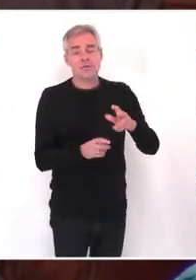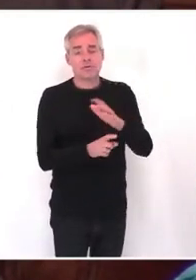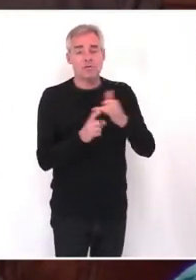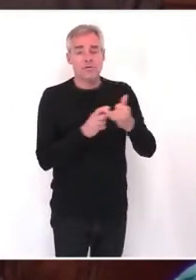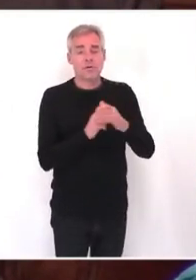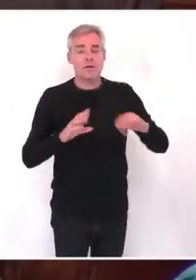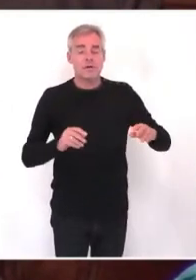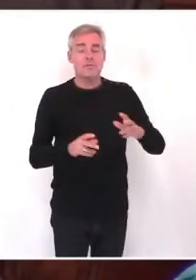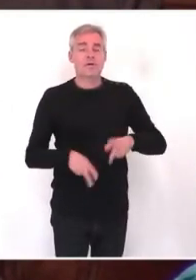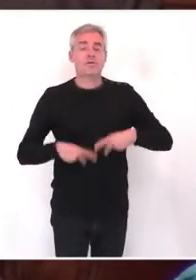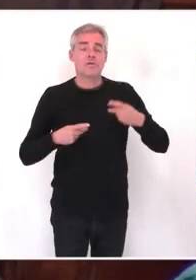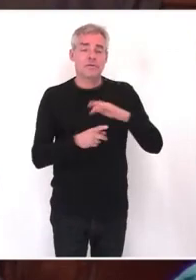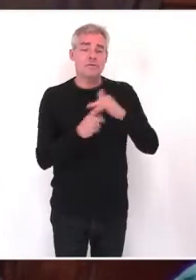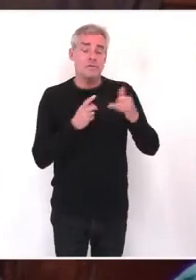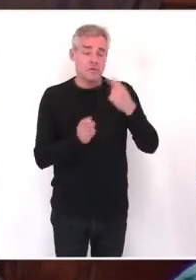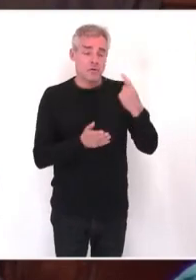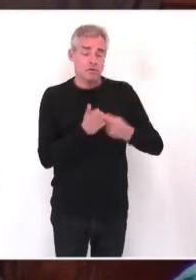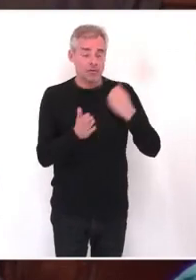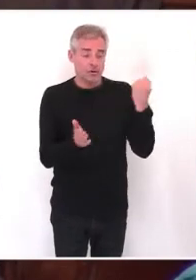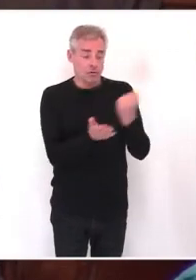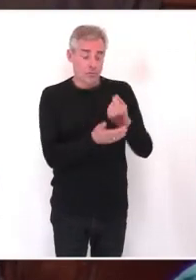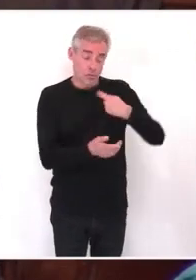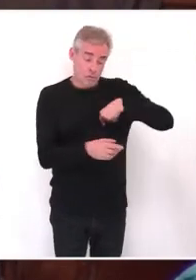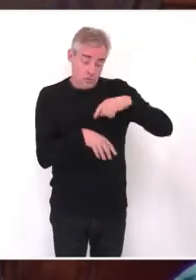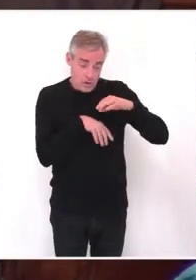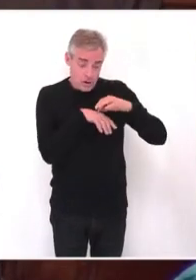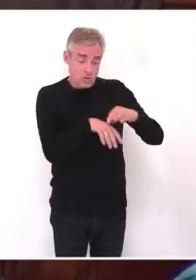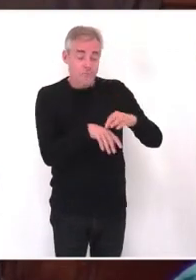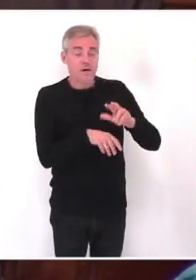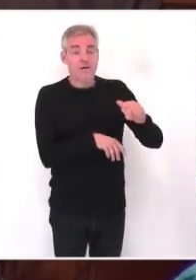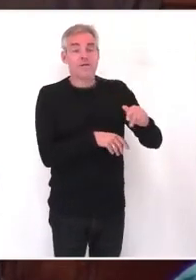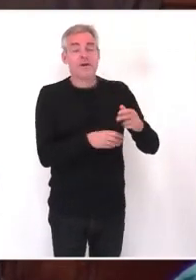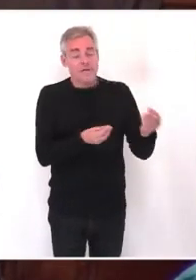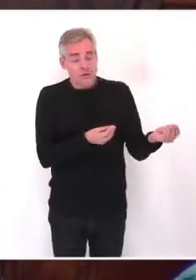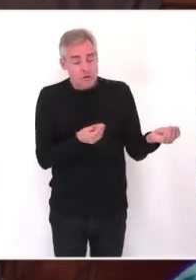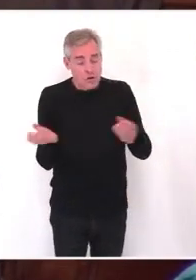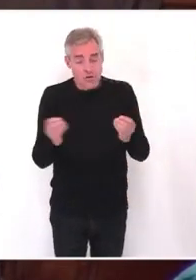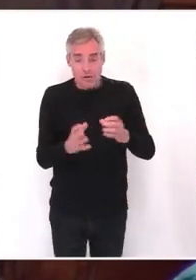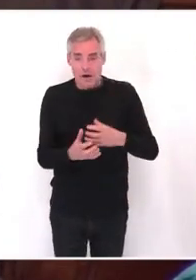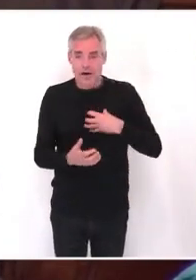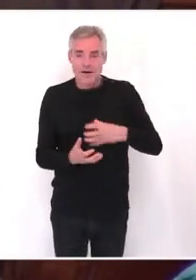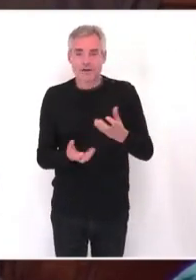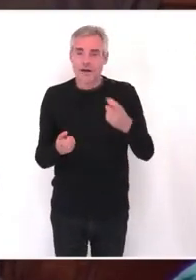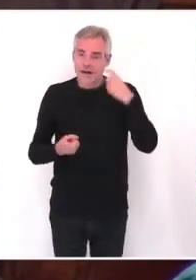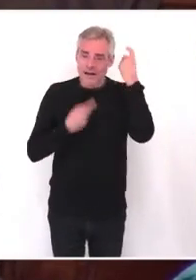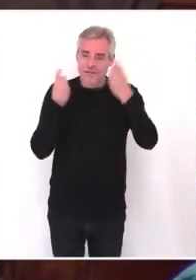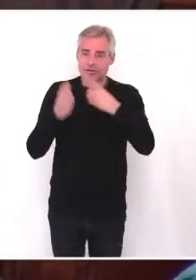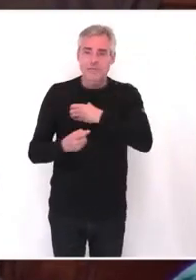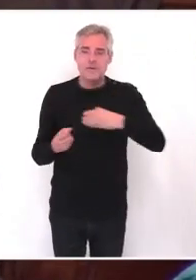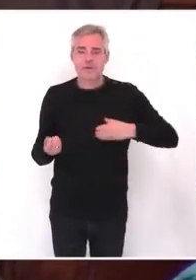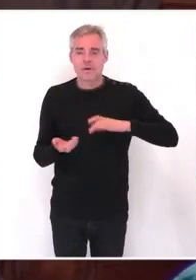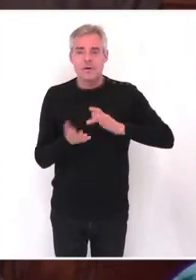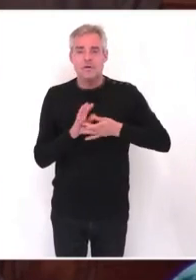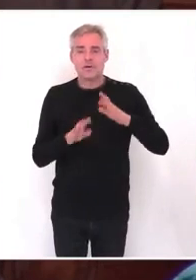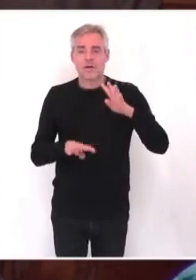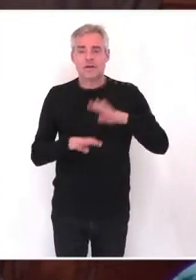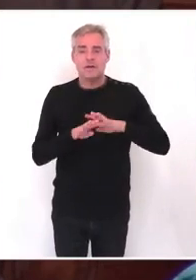en renouvellement d'agrément que la ville accompagne et qui viendront nourrir et enrichir la réflexion municipale dans chaque